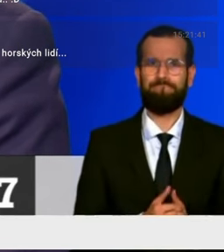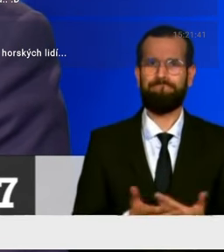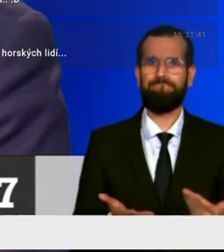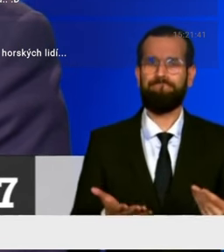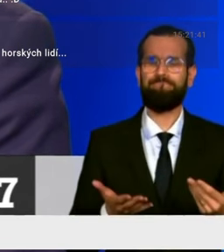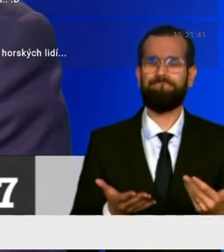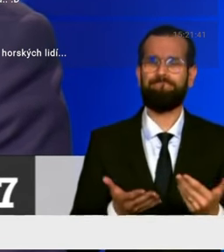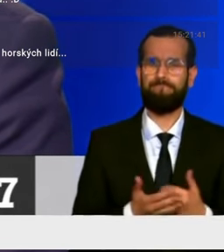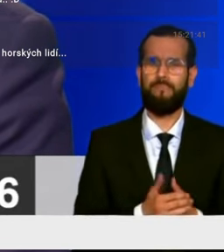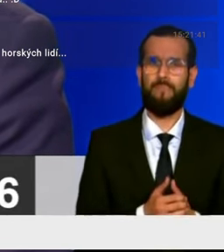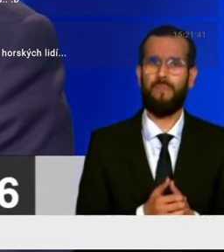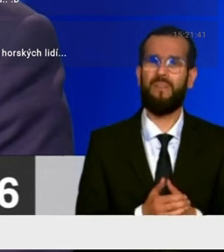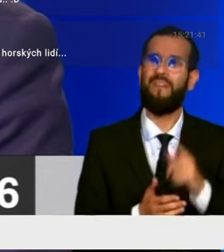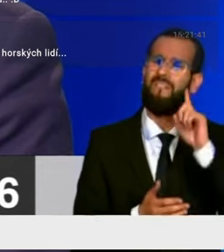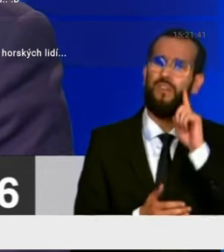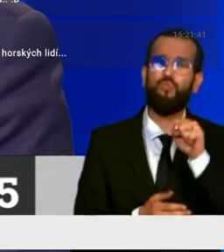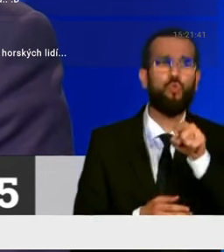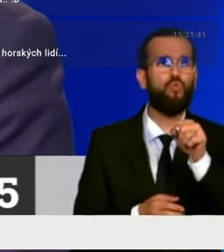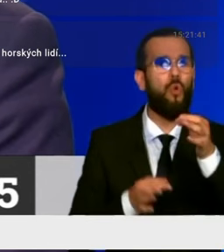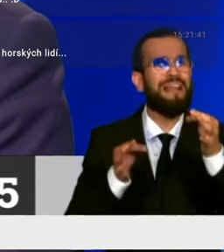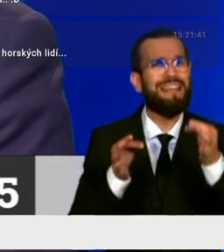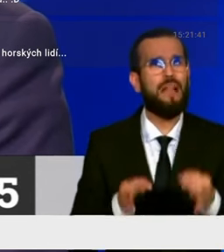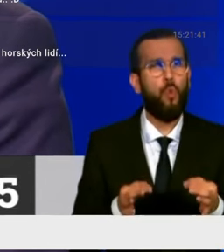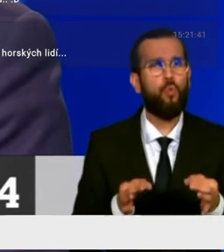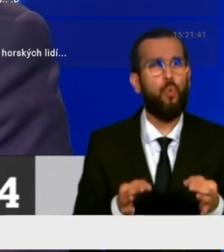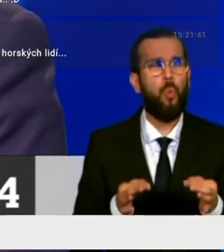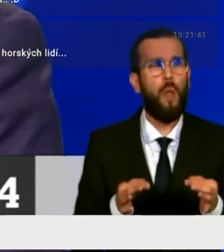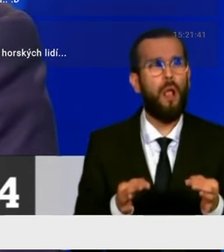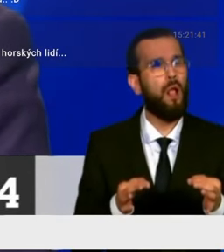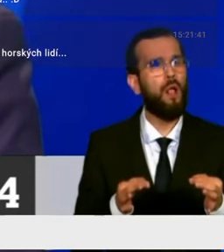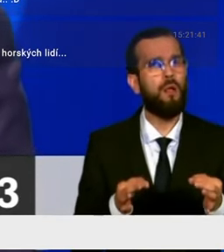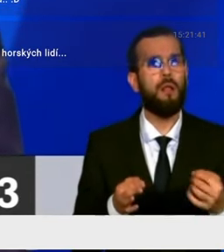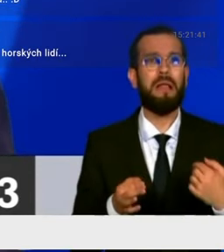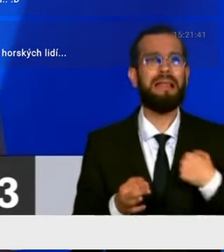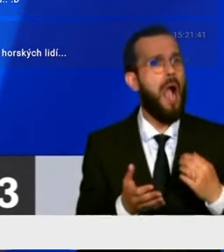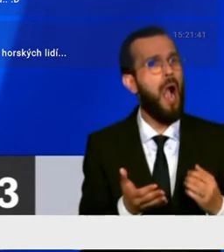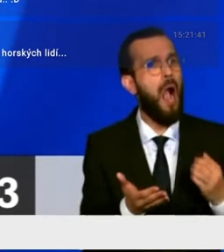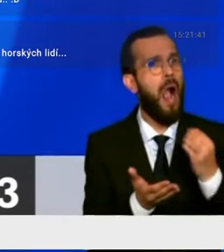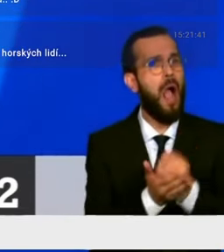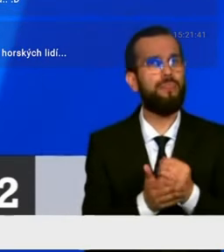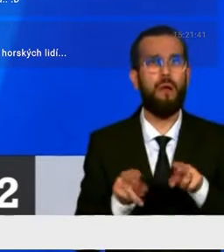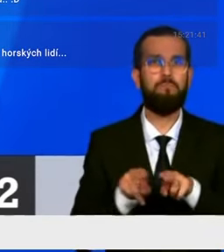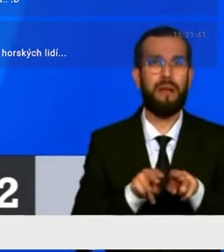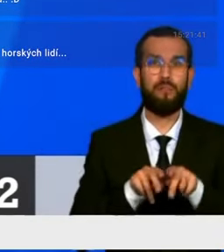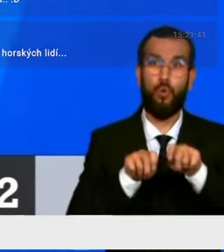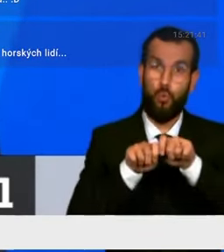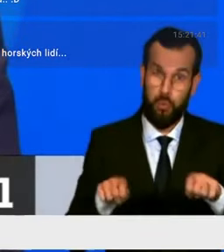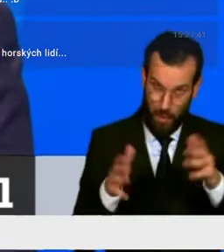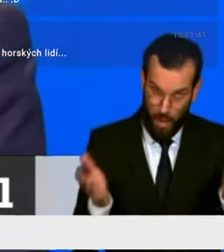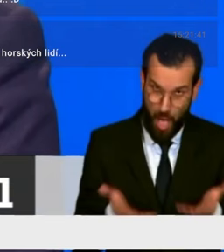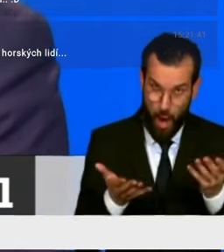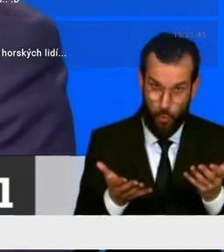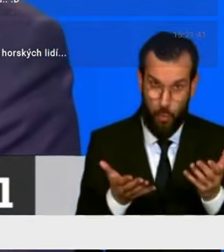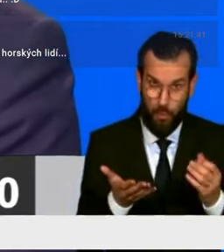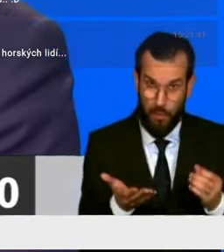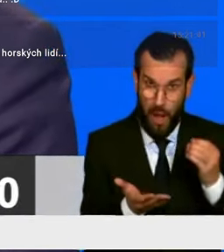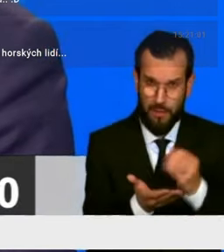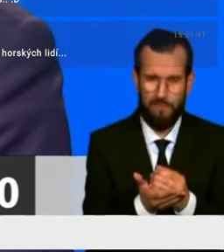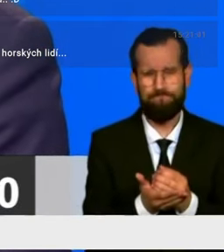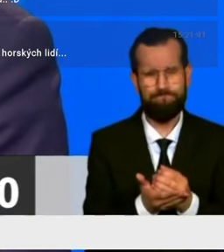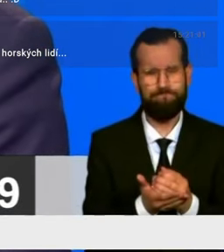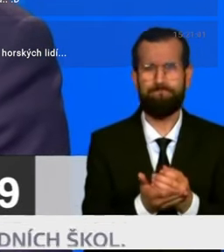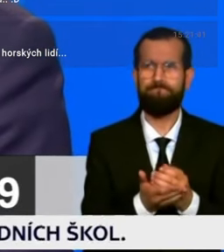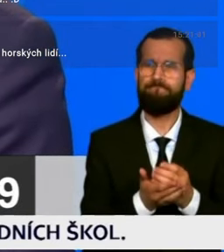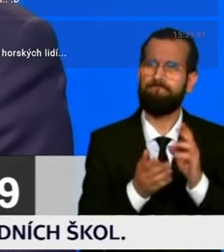viete Nebolo to vôbec jednoduché prijať rozhodnutie kandidovať za prezidenta to musíte cítiť